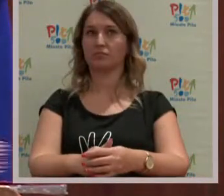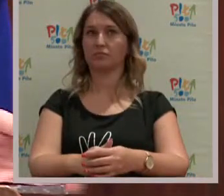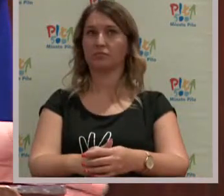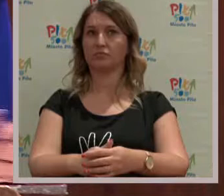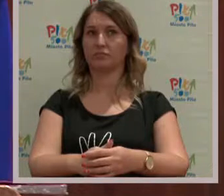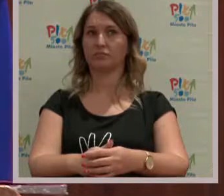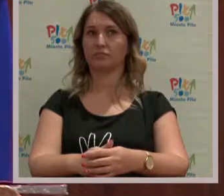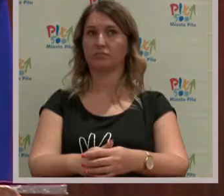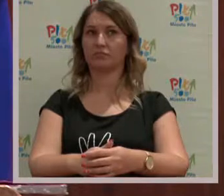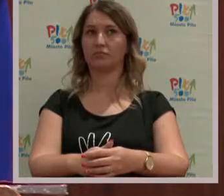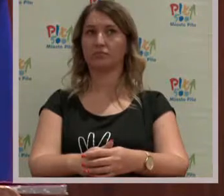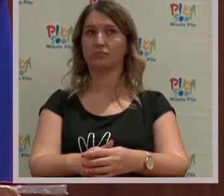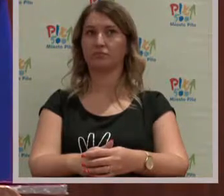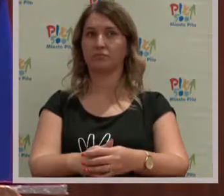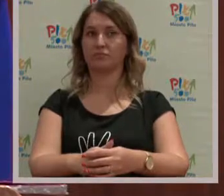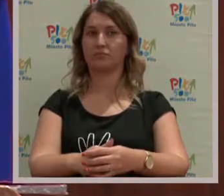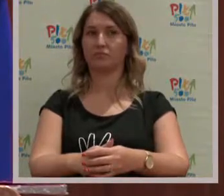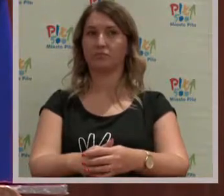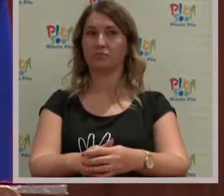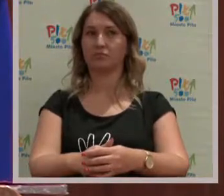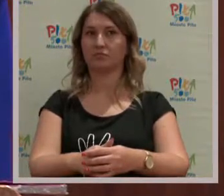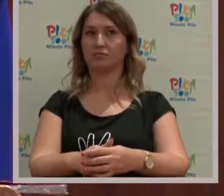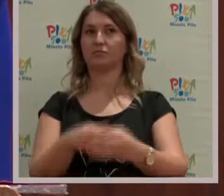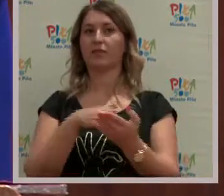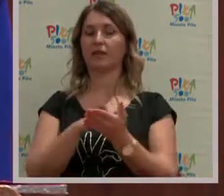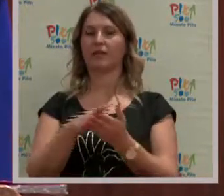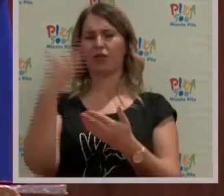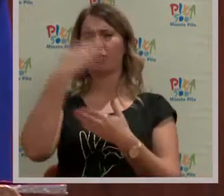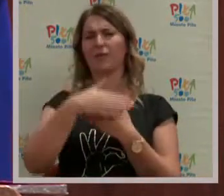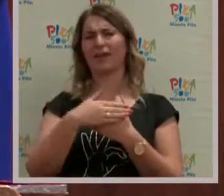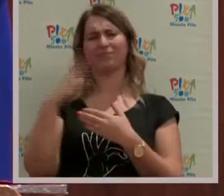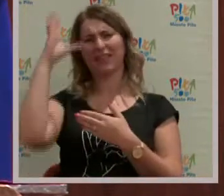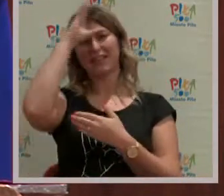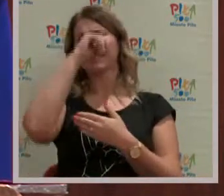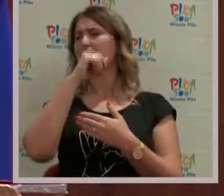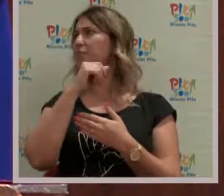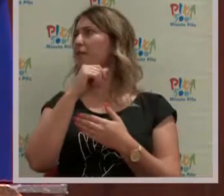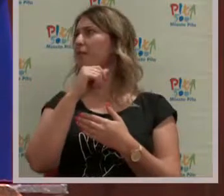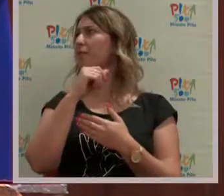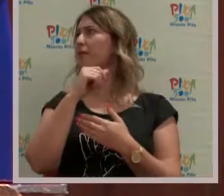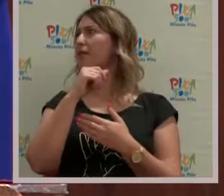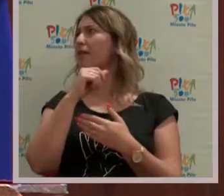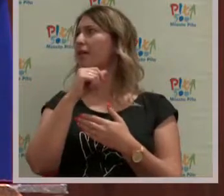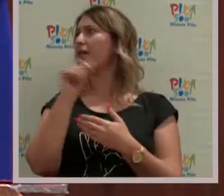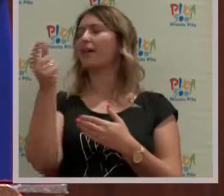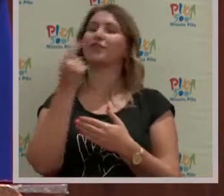Zacznę może od końca jednak tutaj, bo żeby myśl nie uciekła, co mówią więcej pieniędzy.